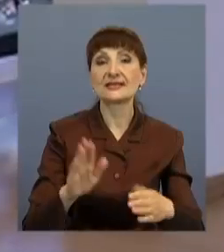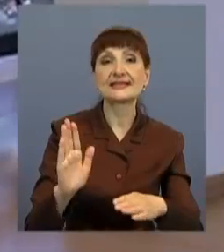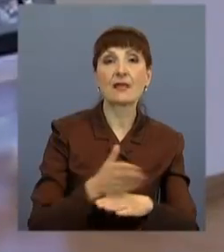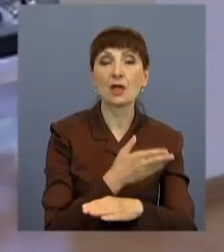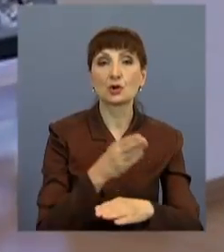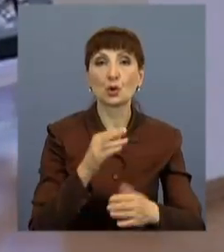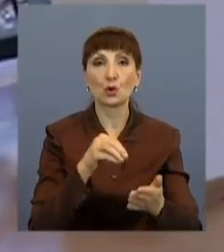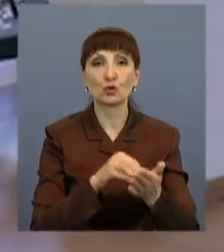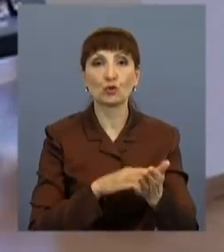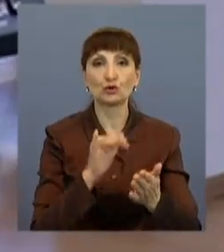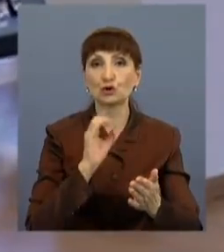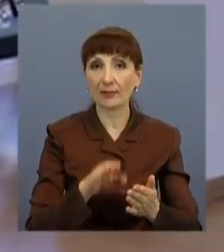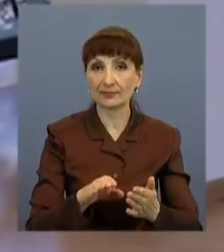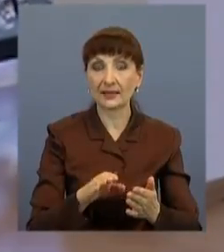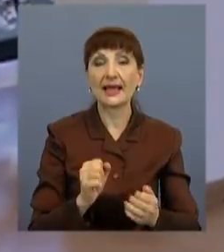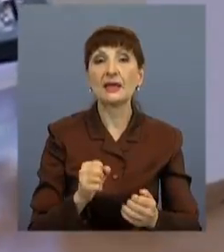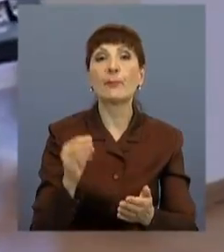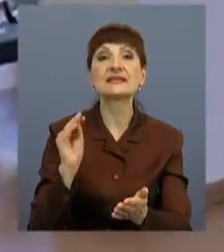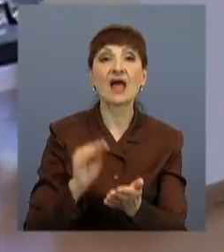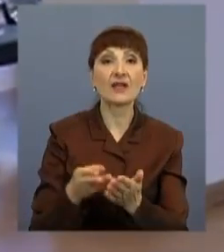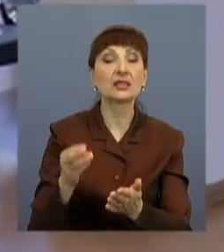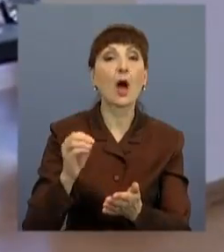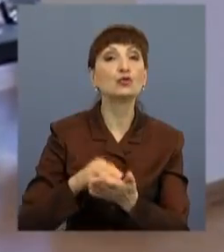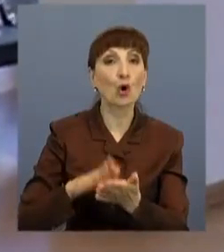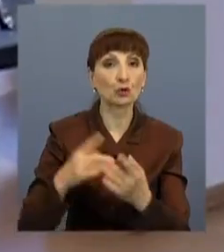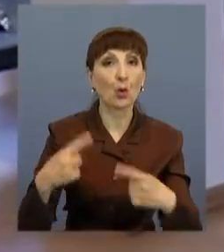снять автомашину с учета и поставить на учет, мне